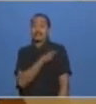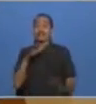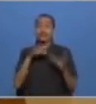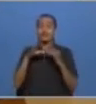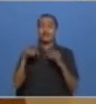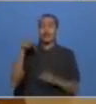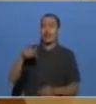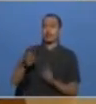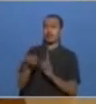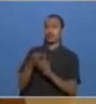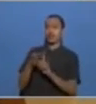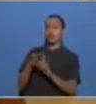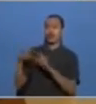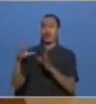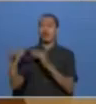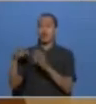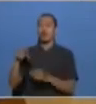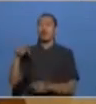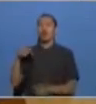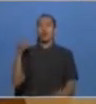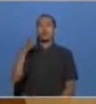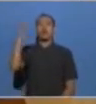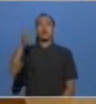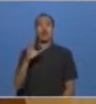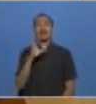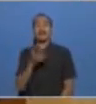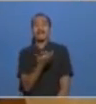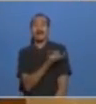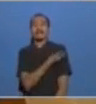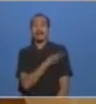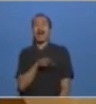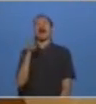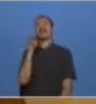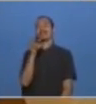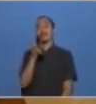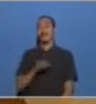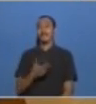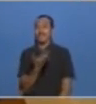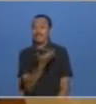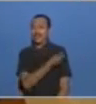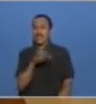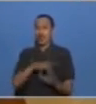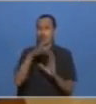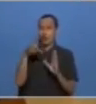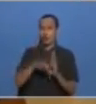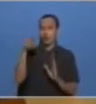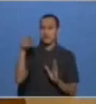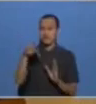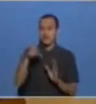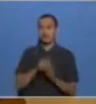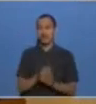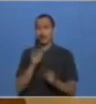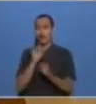beberapa teman jadi mengatakan wah ini pejuang vaksin nih, pejuang vaksin nih. Nah, ini juga yang akan kita bahas hari ini terkait dengan program vaksinasi